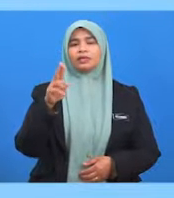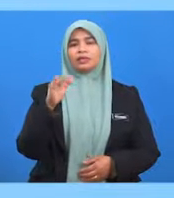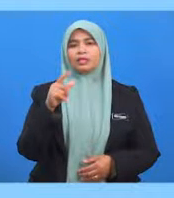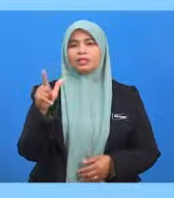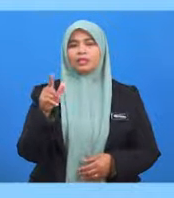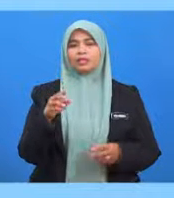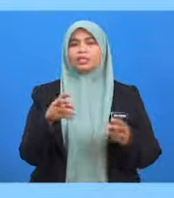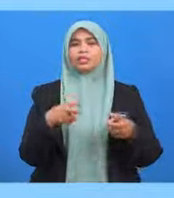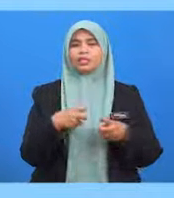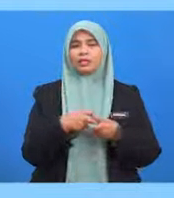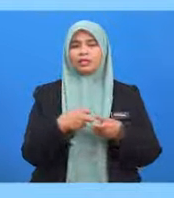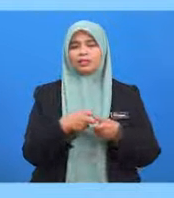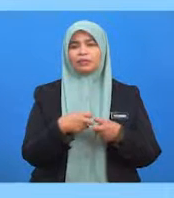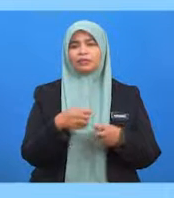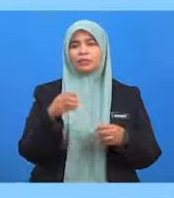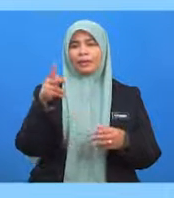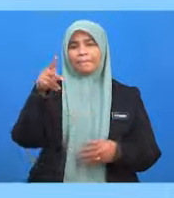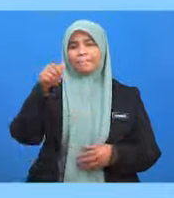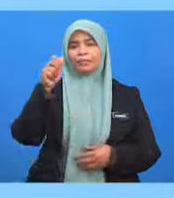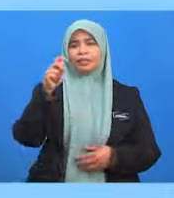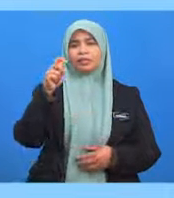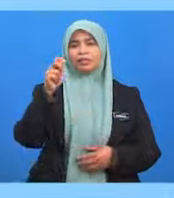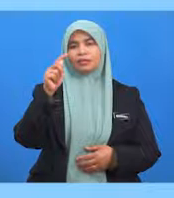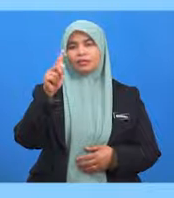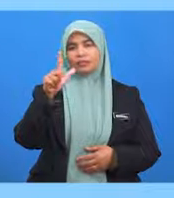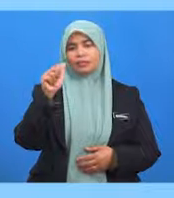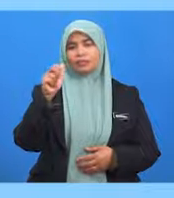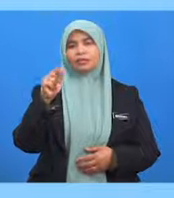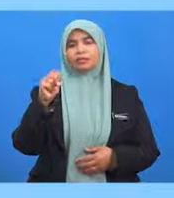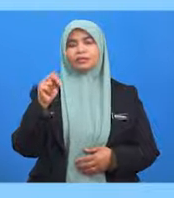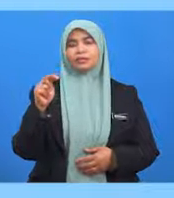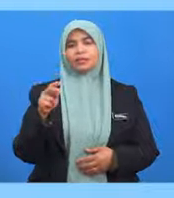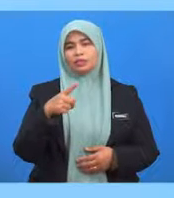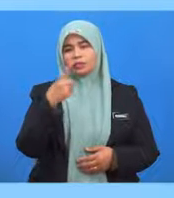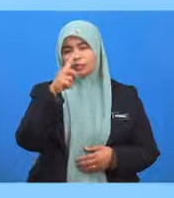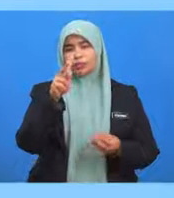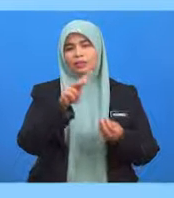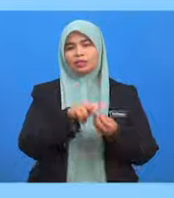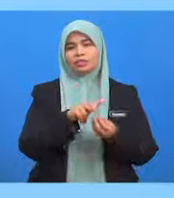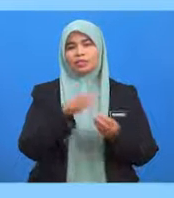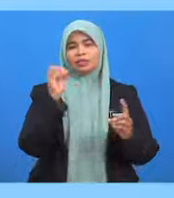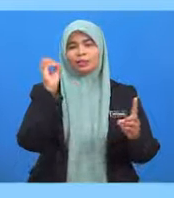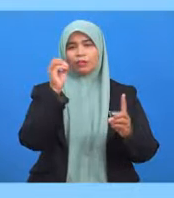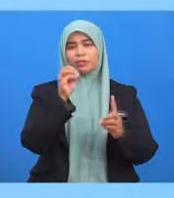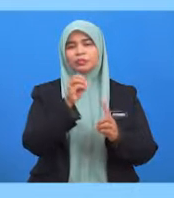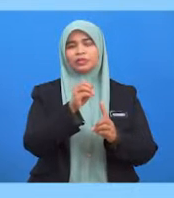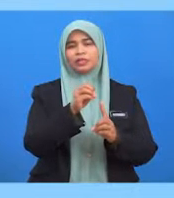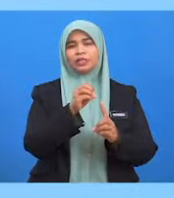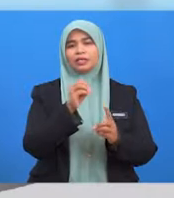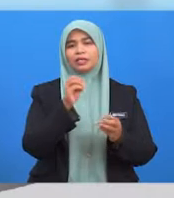pantulan bunyi ultrasonik yang digunakan untuk mengesan objek di dalam